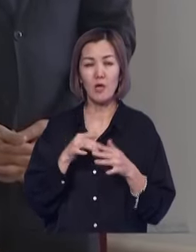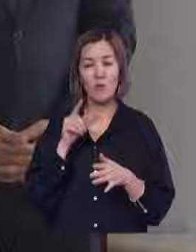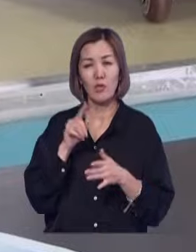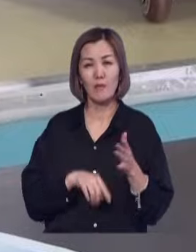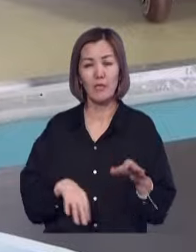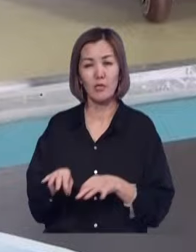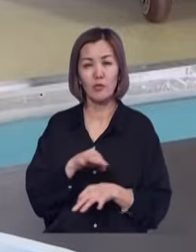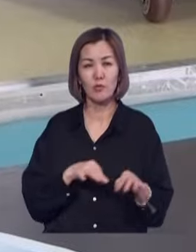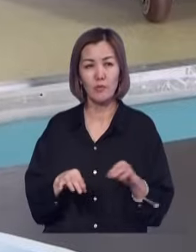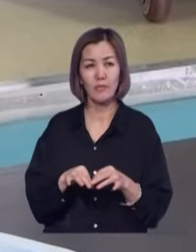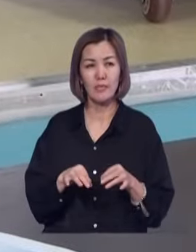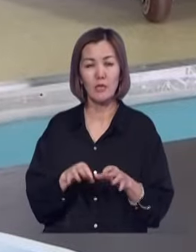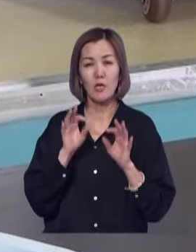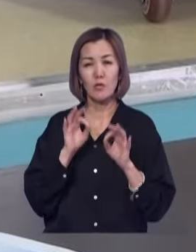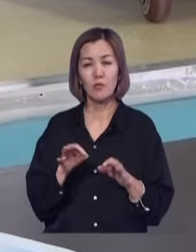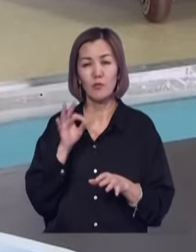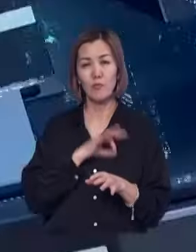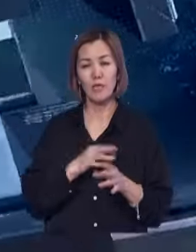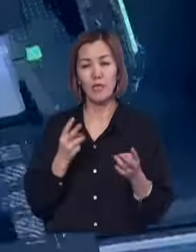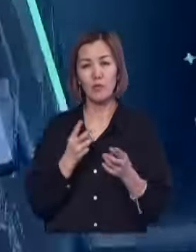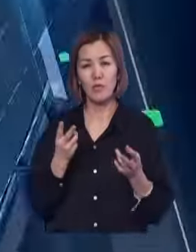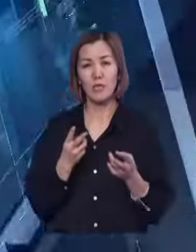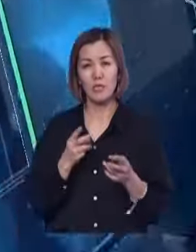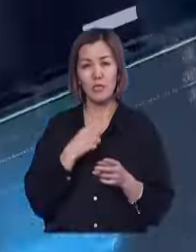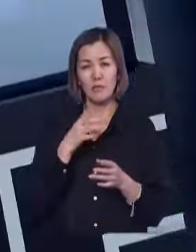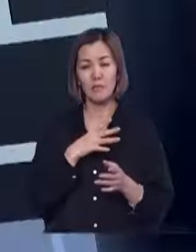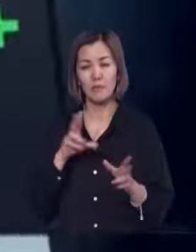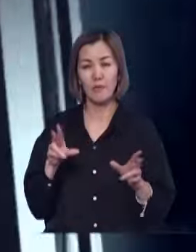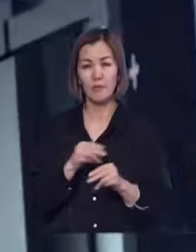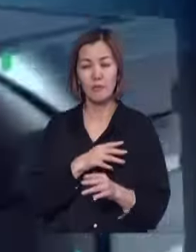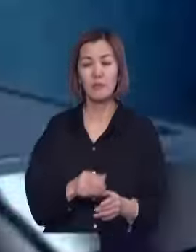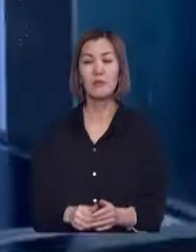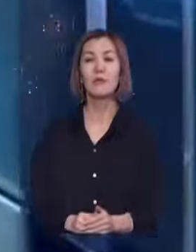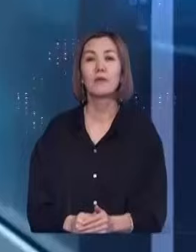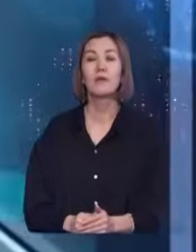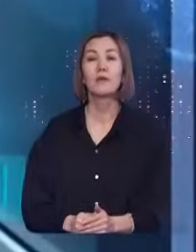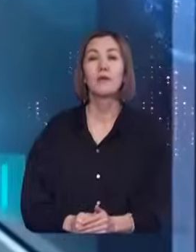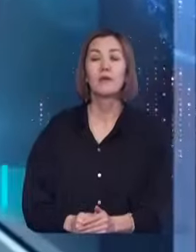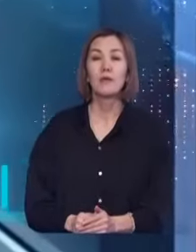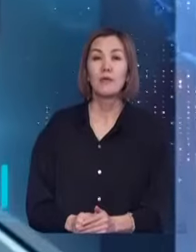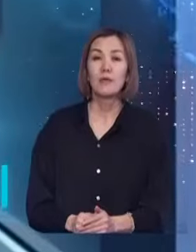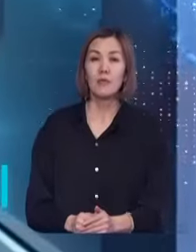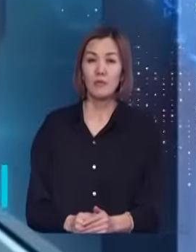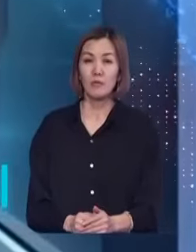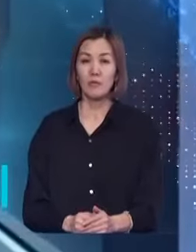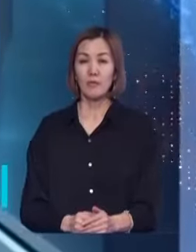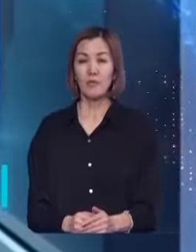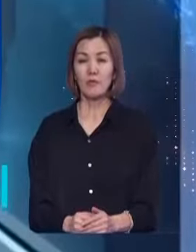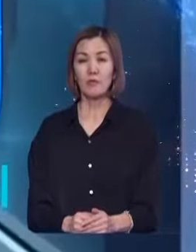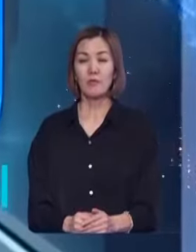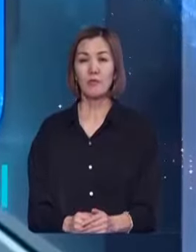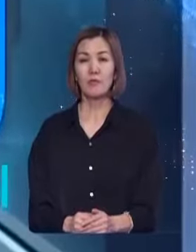жобасын мейлінше игілікке айналдырамыз деп отыр. Құрманжан Қасымжанұлы, Жайдарбек Нұрбек, Жетісу